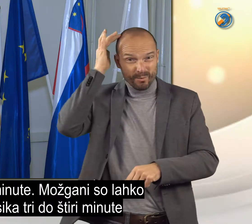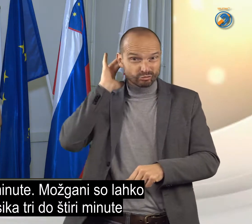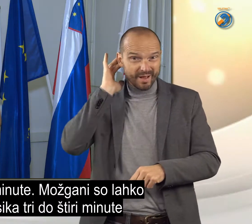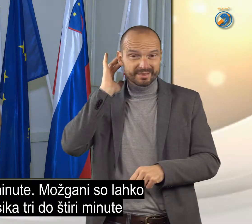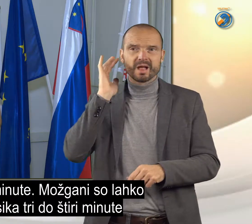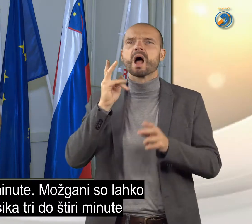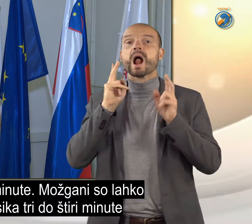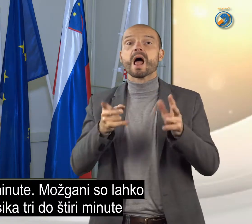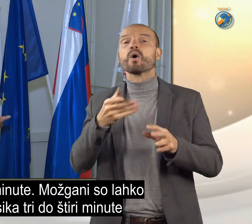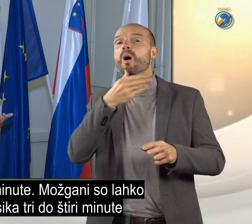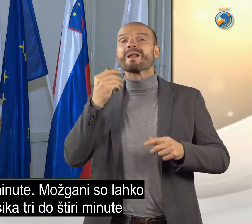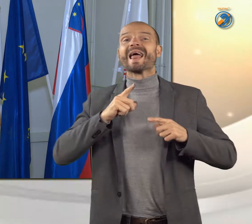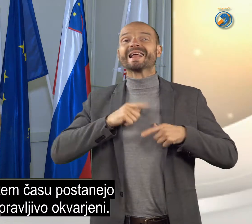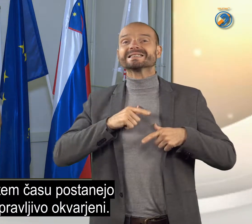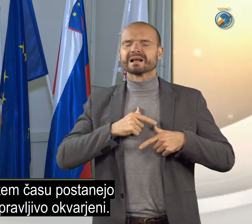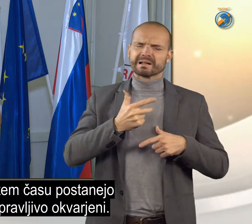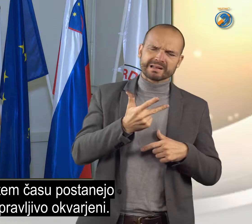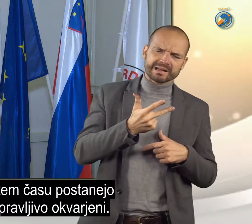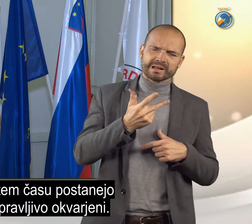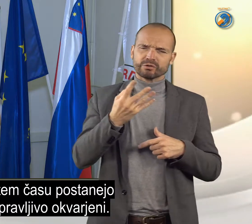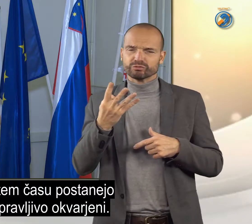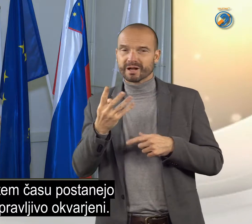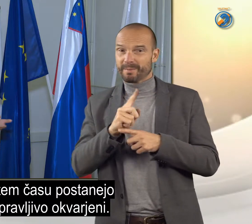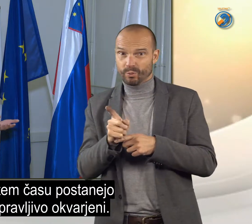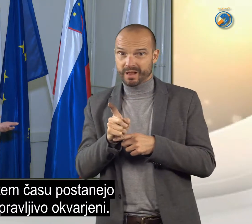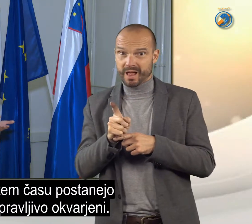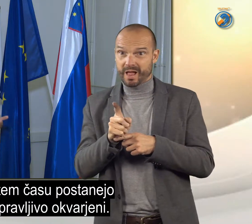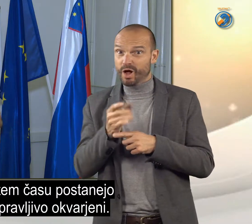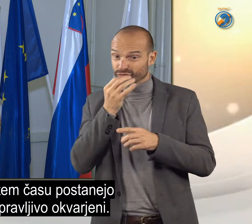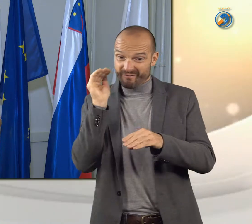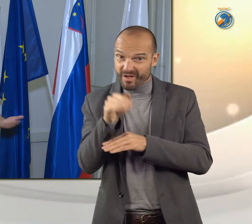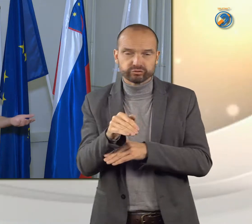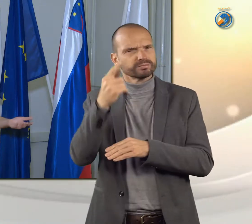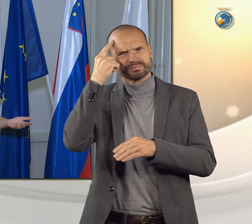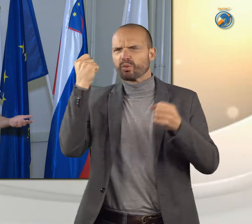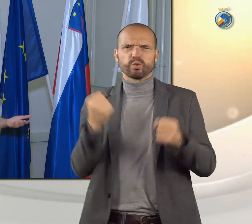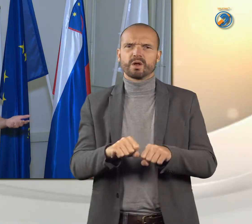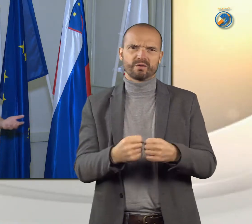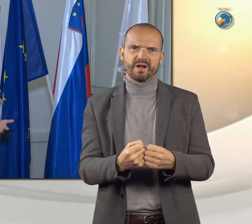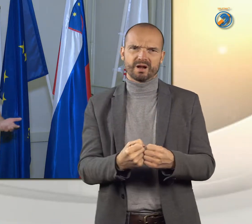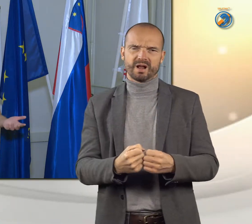so lahko brez kisika 3 do 4 minute, po tem času postanejo nepopravljivo okvarjeni.